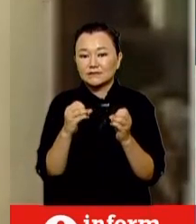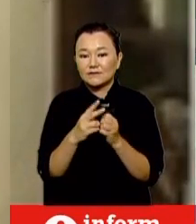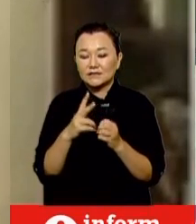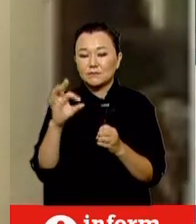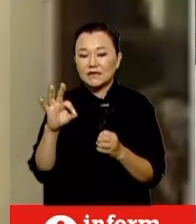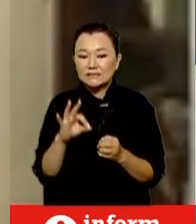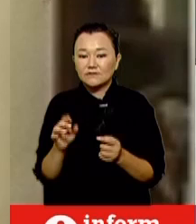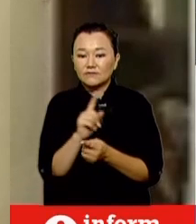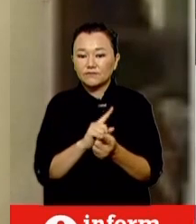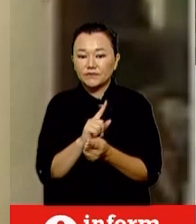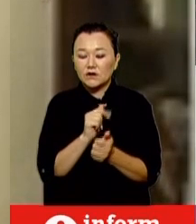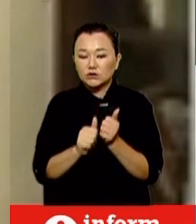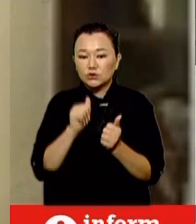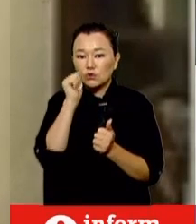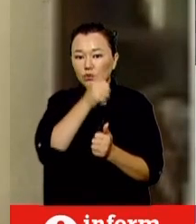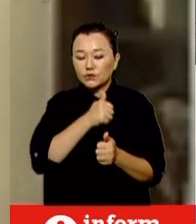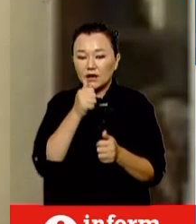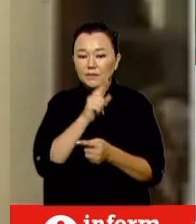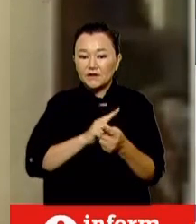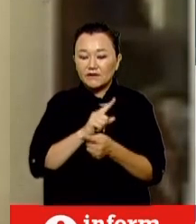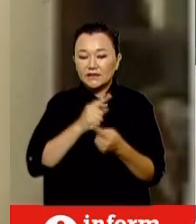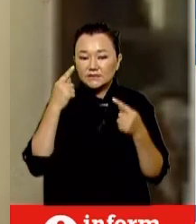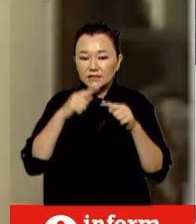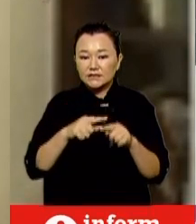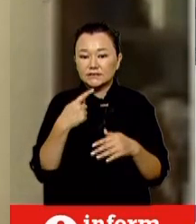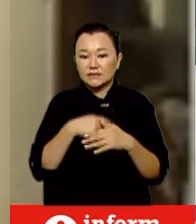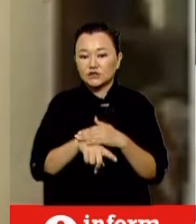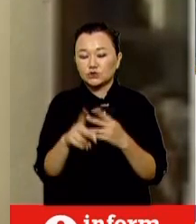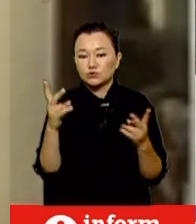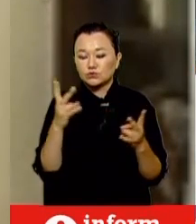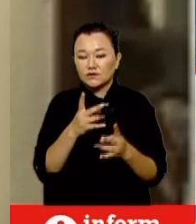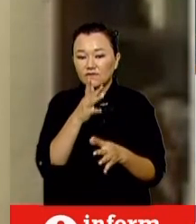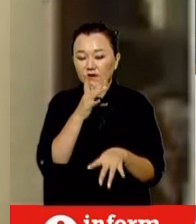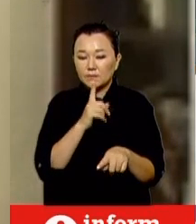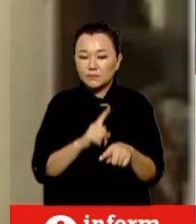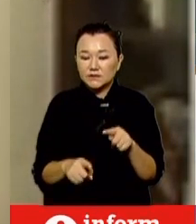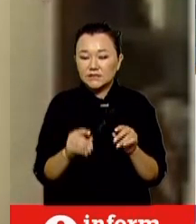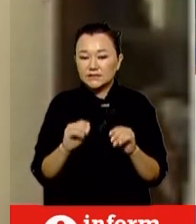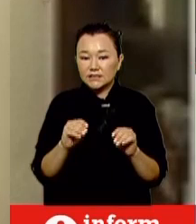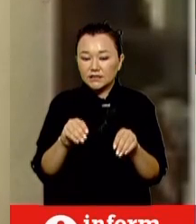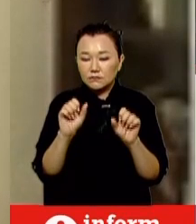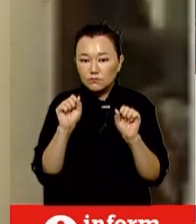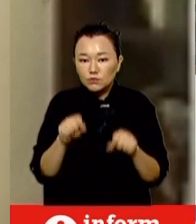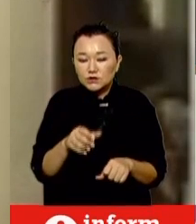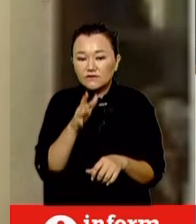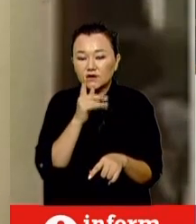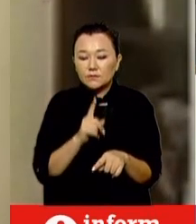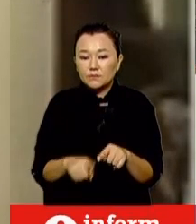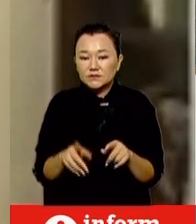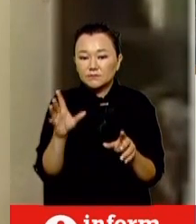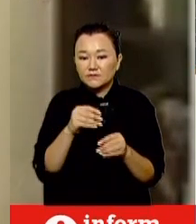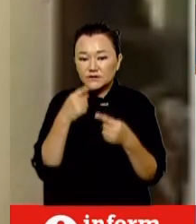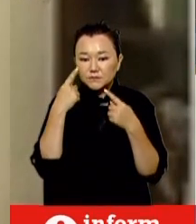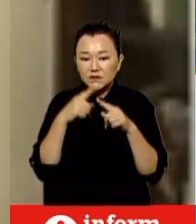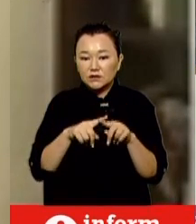10-12%. Обновление техники – это значит, можно своевременно посеять по всем